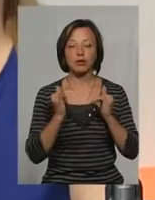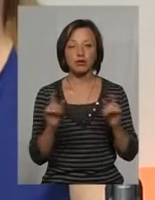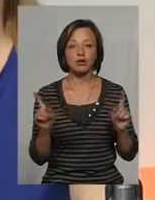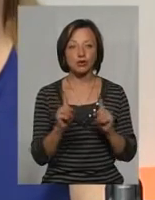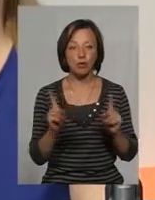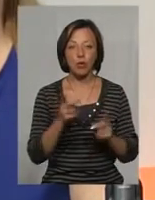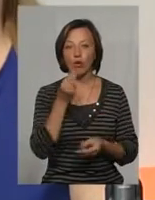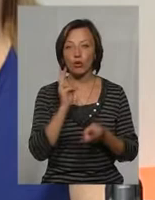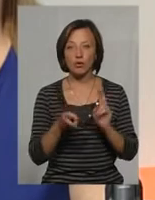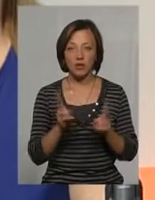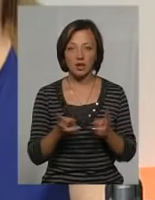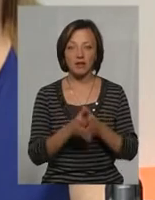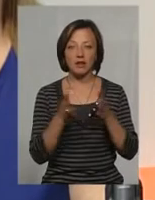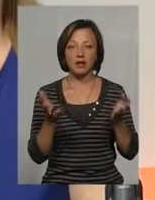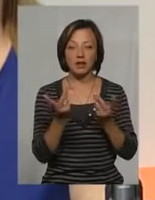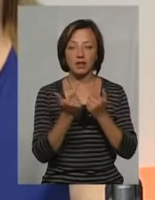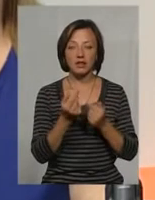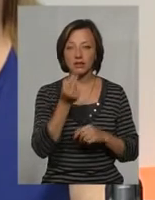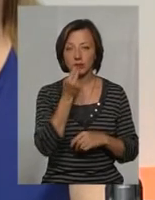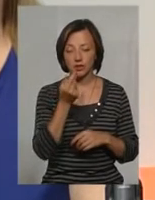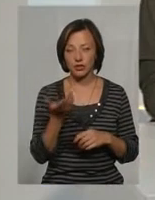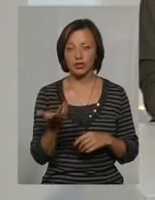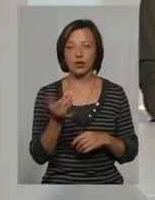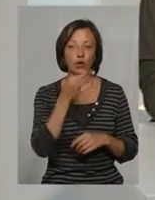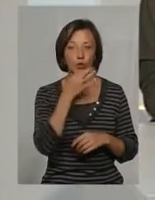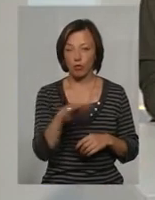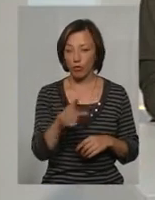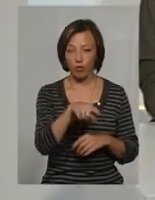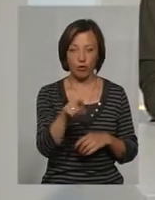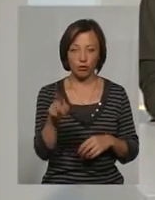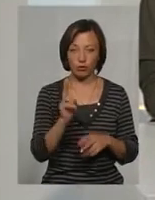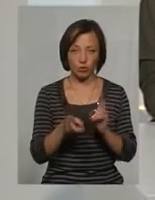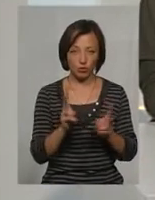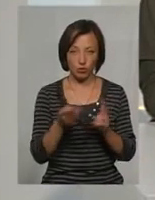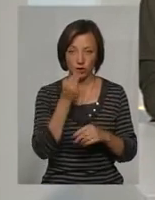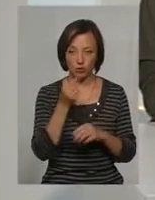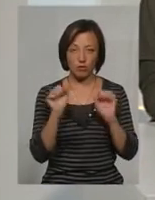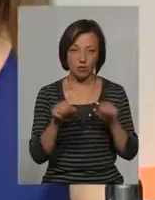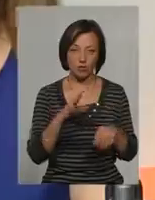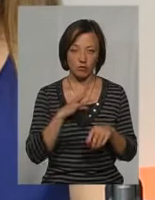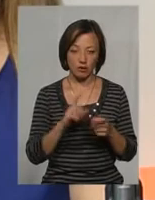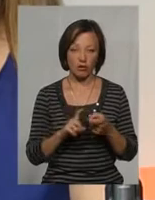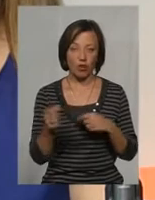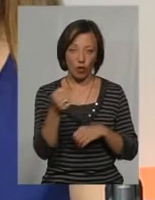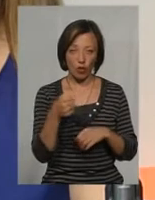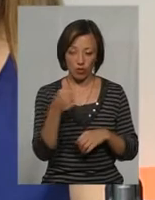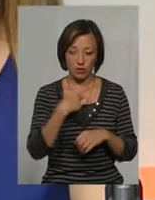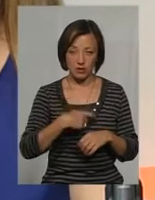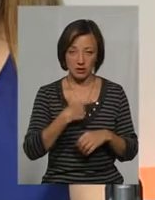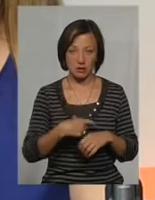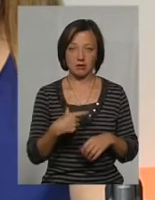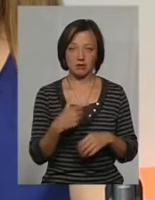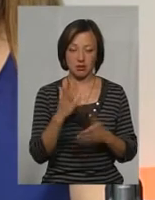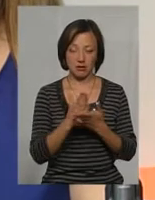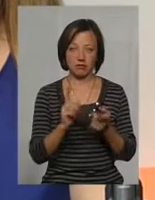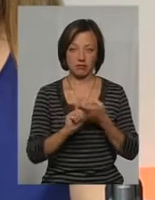щоб готувати велику кількість їжі. І любой з цих, хто готує цю їжу, може бути, опять же, безсимптомним